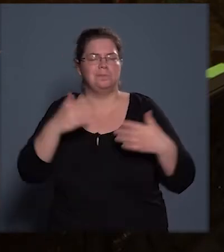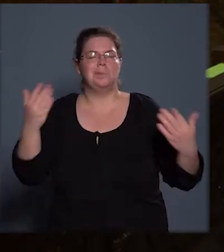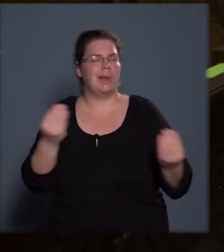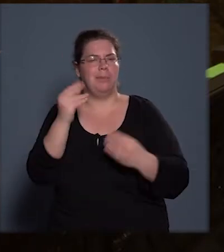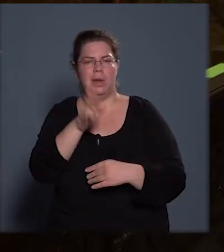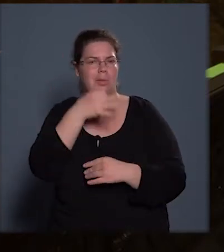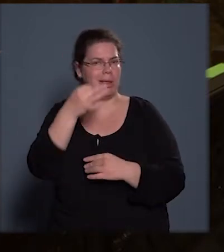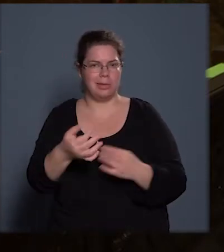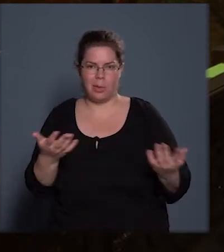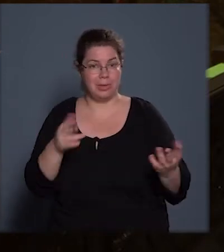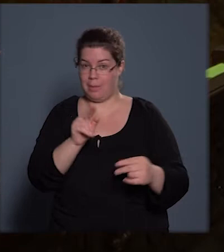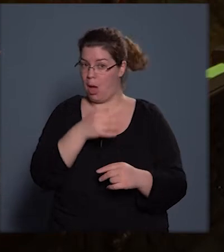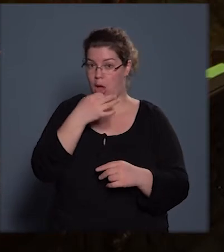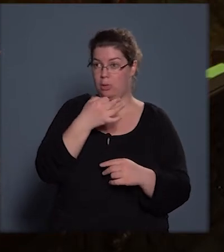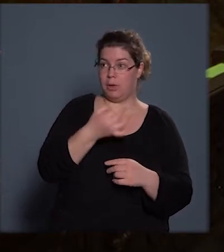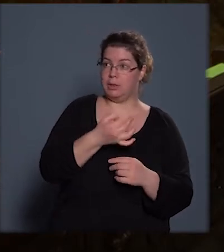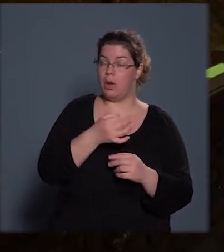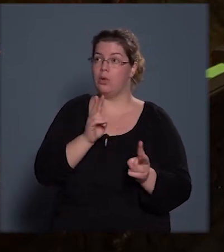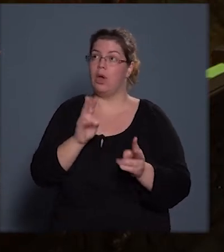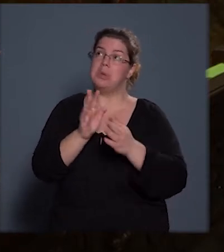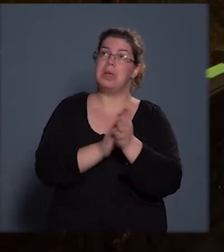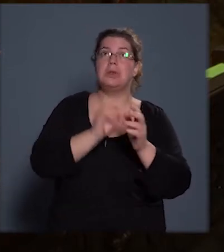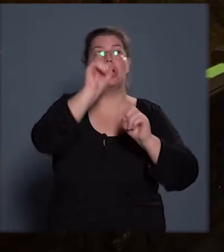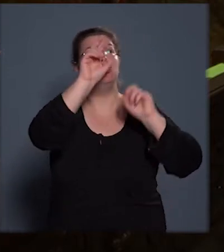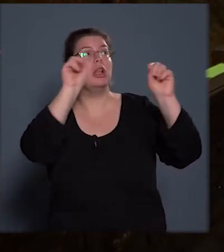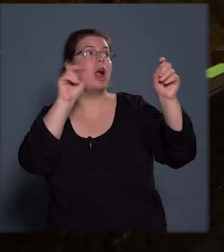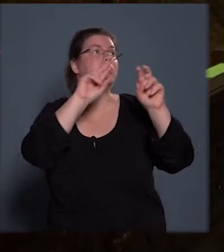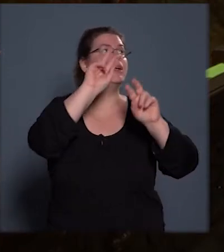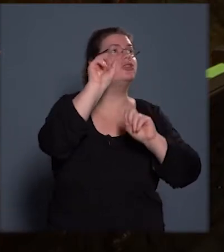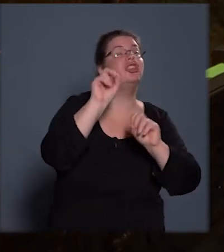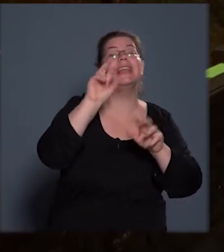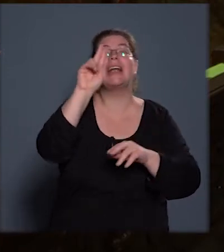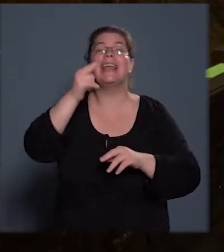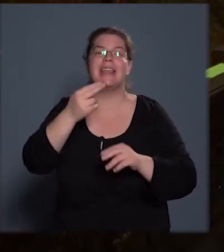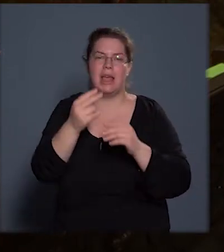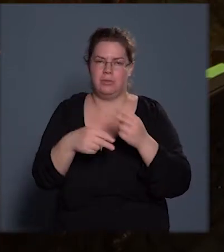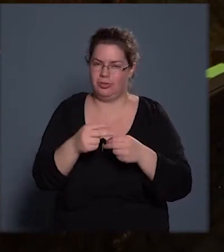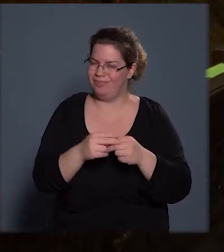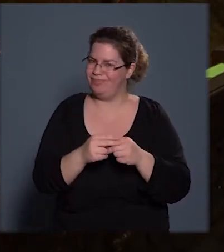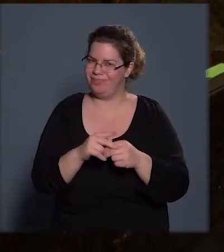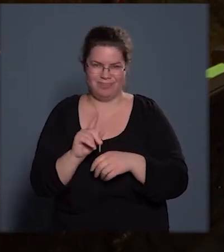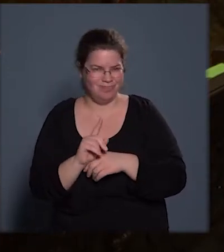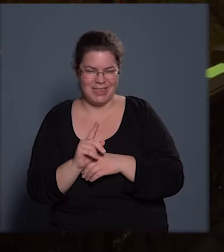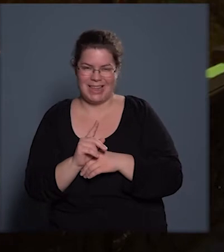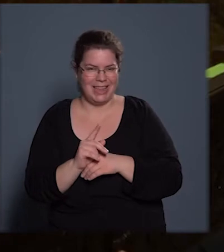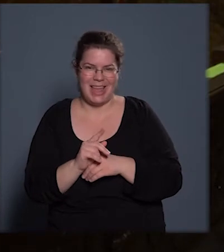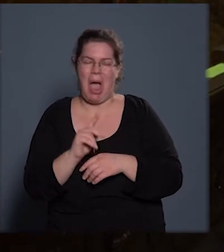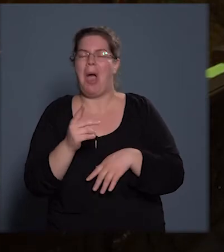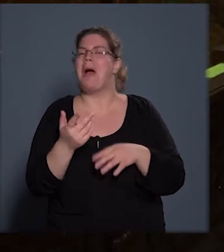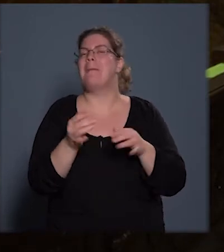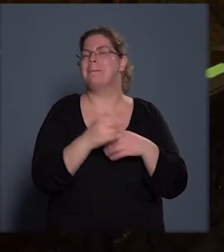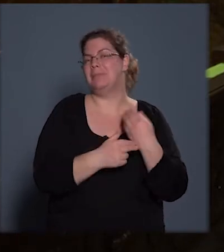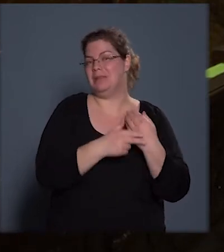Nem arról, hogy kezdjük el akkor a csillagokat és a csillagjegyeket vizsgálni, hiszen a Biblia pont ez ellen beszél. Ezt azért